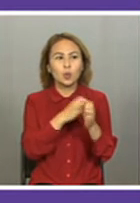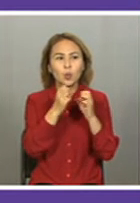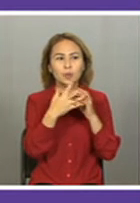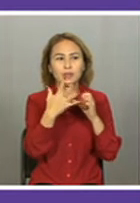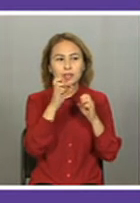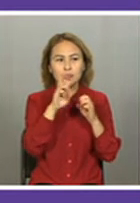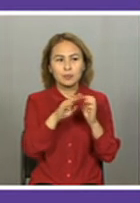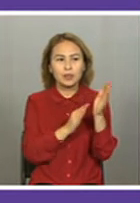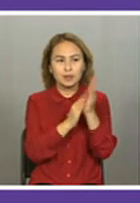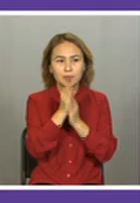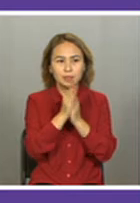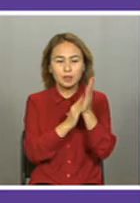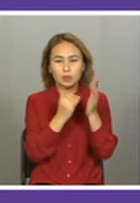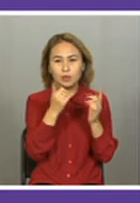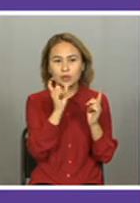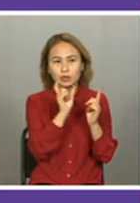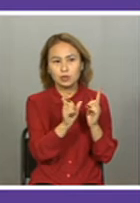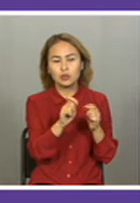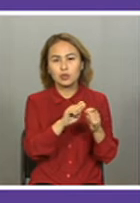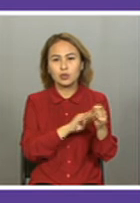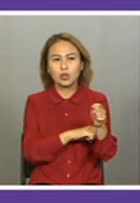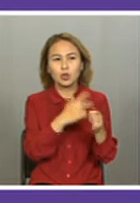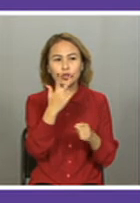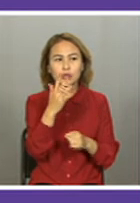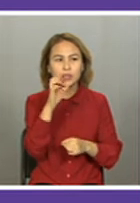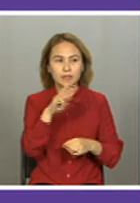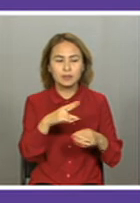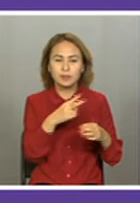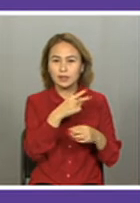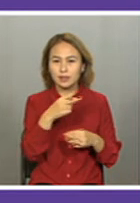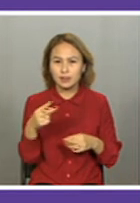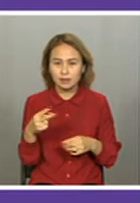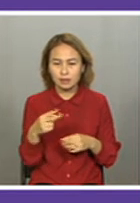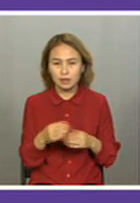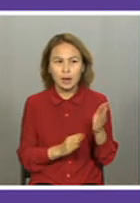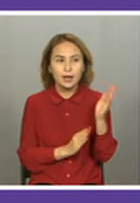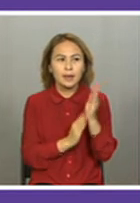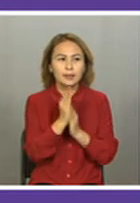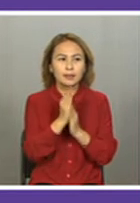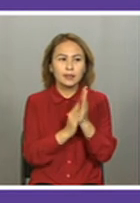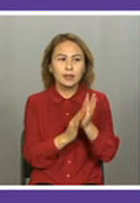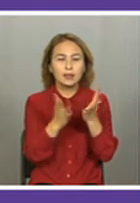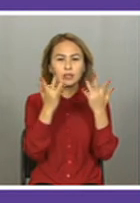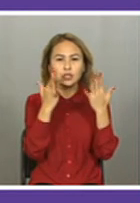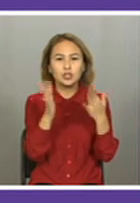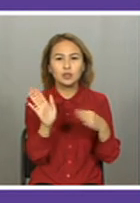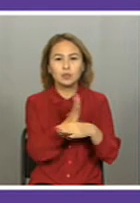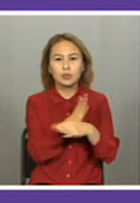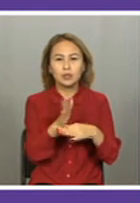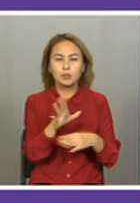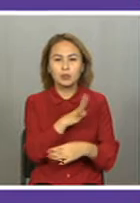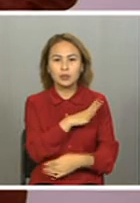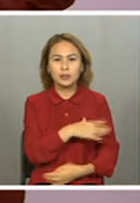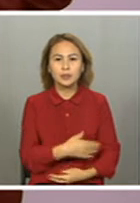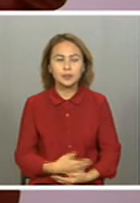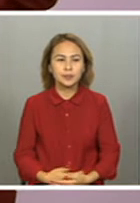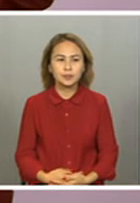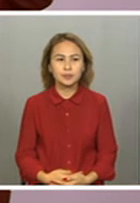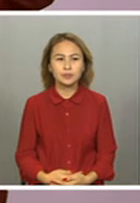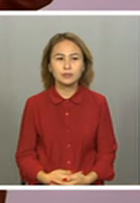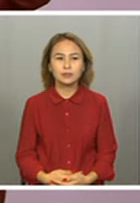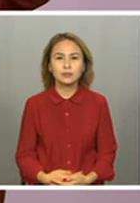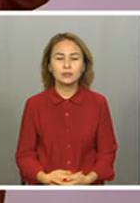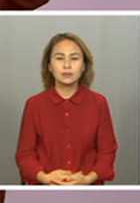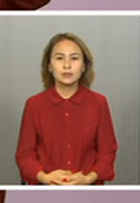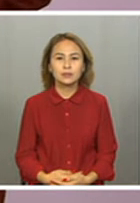сантиметр қиярдың бір бөлігінің ұзындығы 3 сантиметрге тең. Қияр неше бөлікке бөлінген?